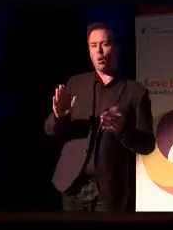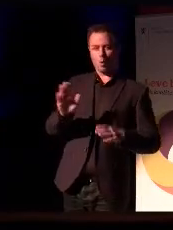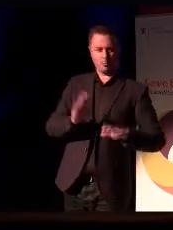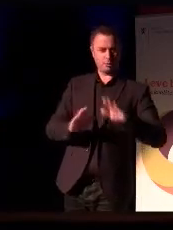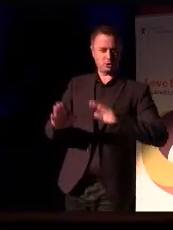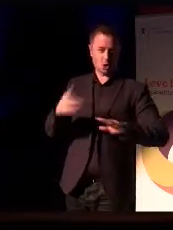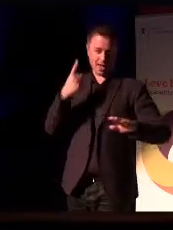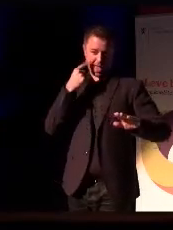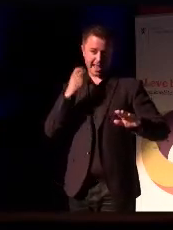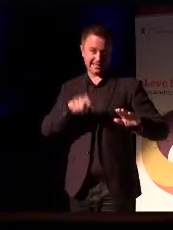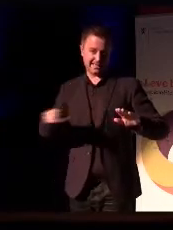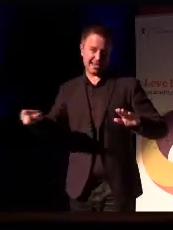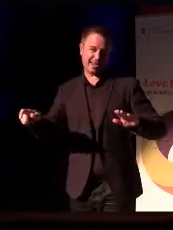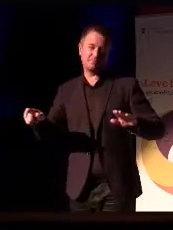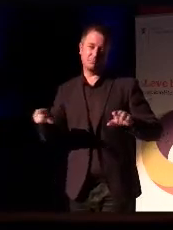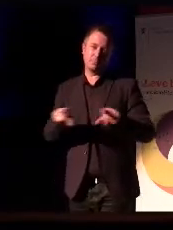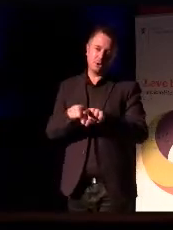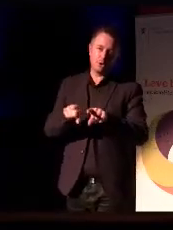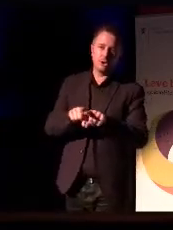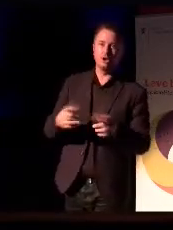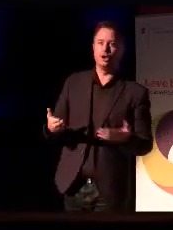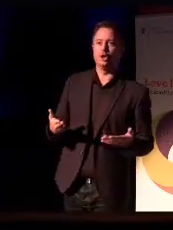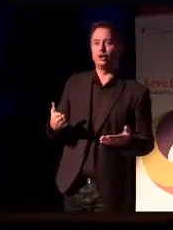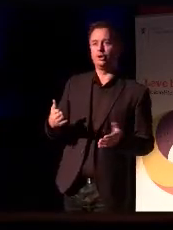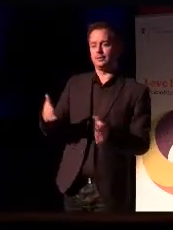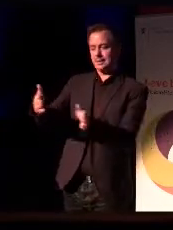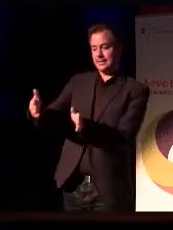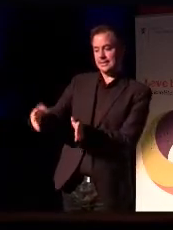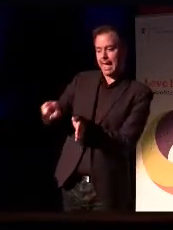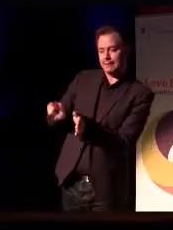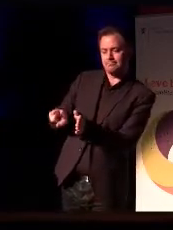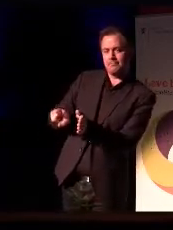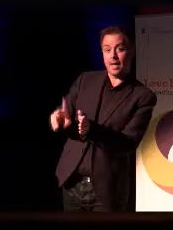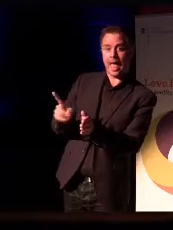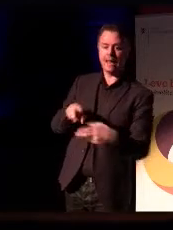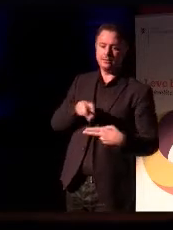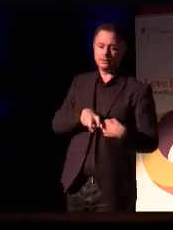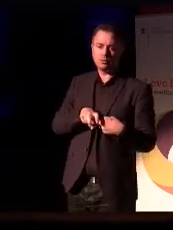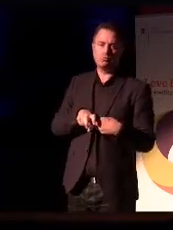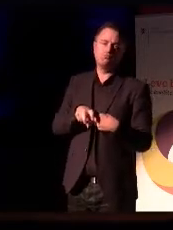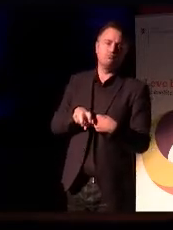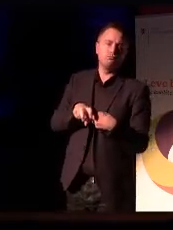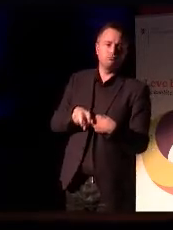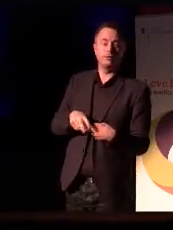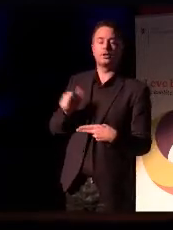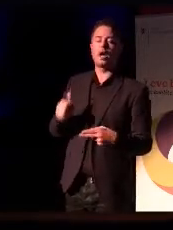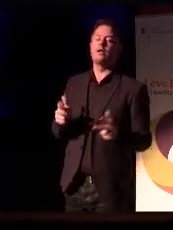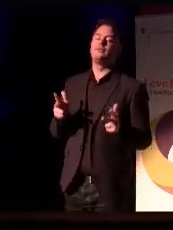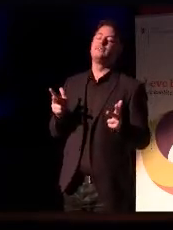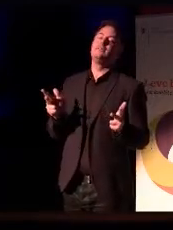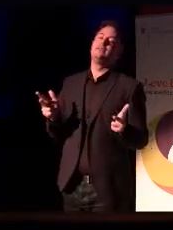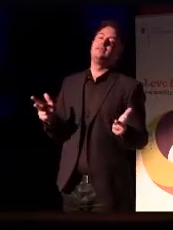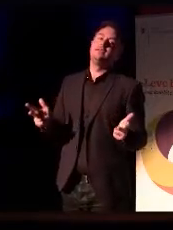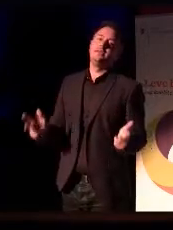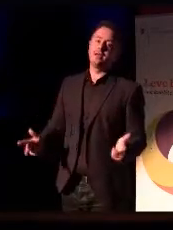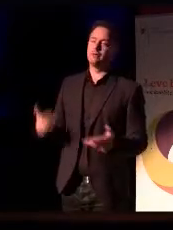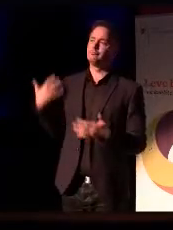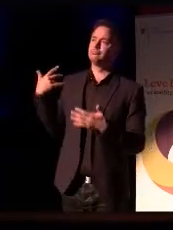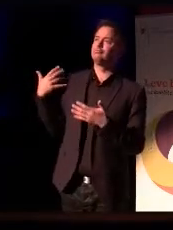eldre i hovedsak handlet om å la de ligge i en seng eller sitte i en stol. De skulle hvile seg etter et langt